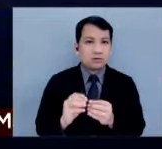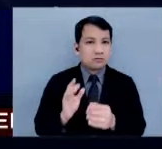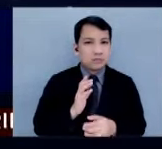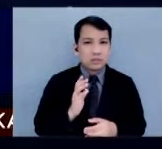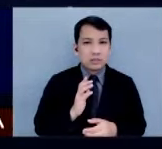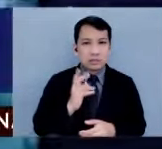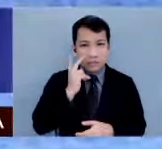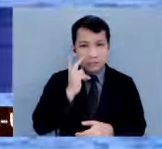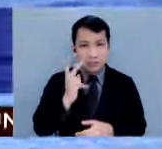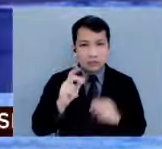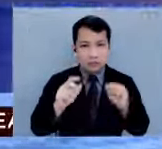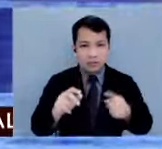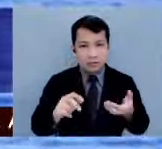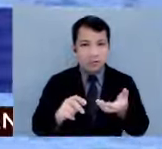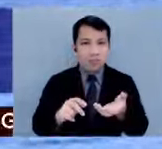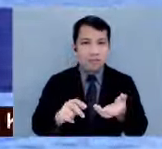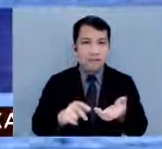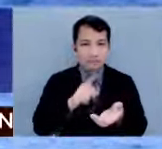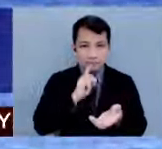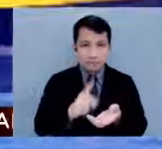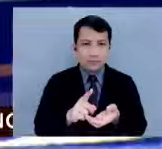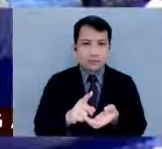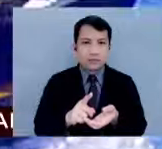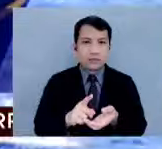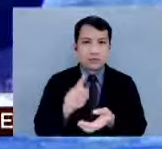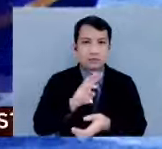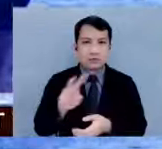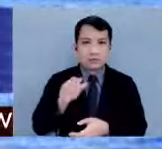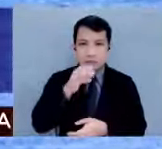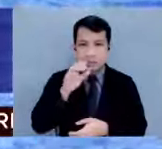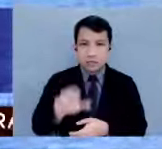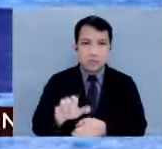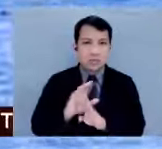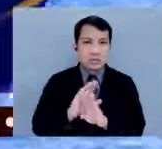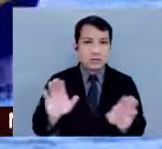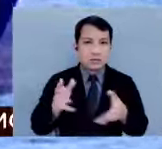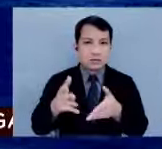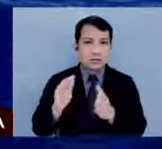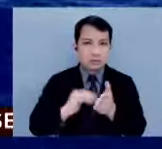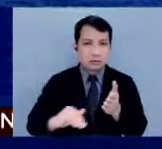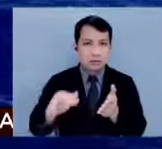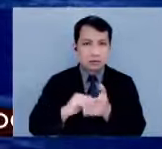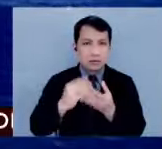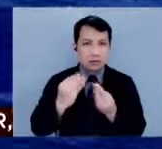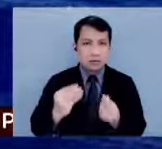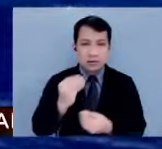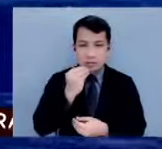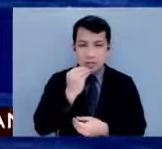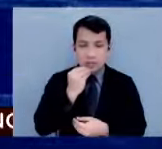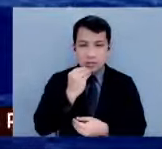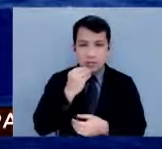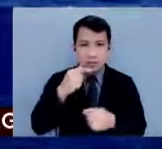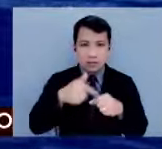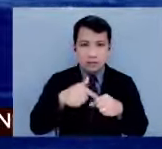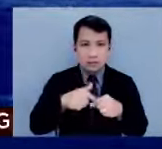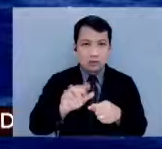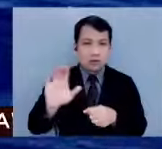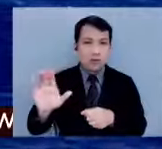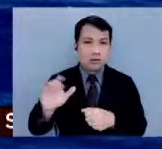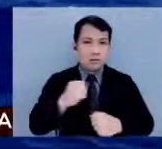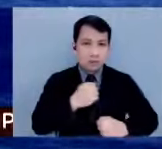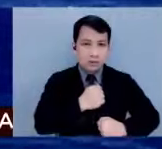shoal. Pagtitiyak pa ng AFP Western Command, hindi sila papayag na maubusan ng pagkain, tubig at gasolina ang mga sundalong nakaposte